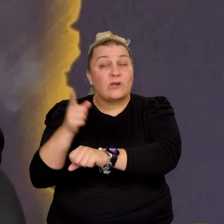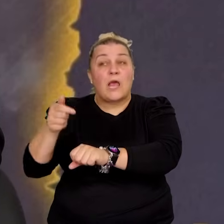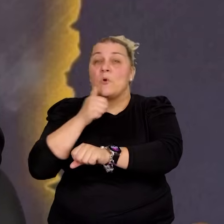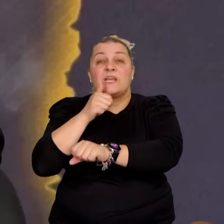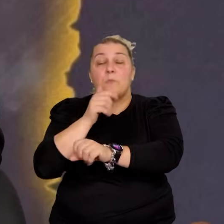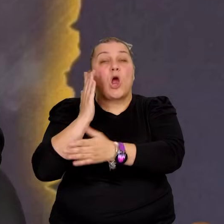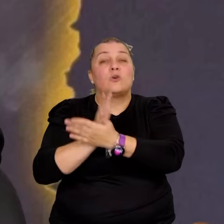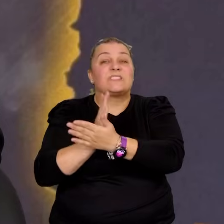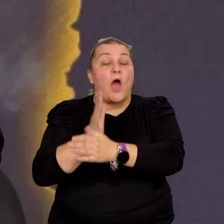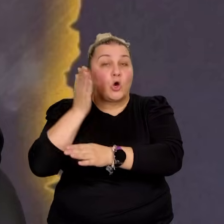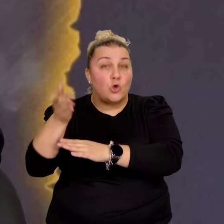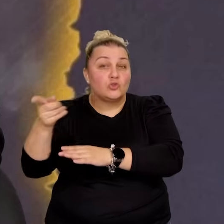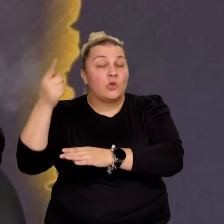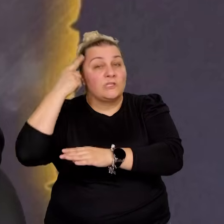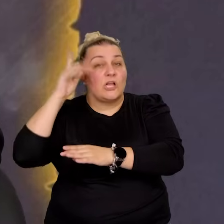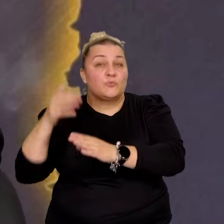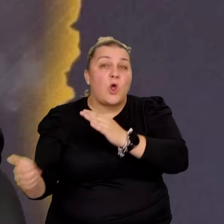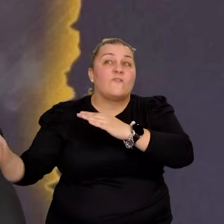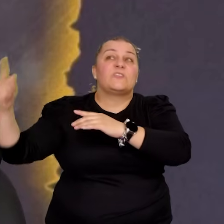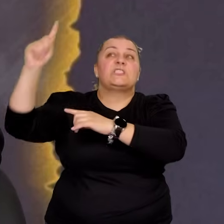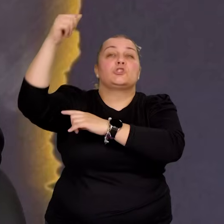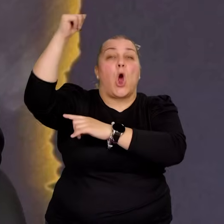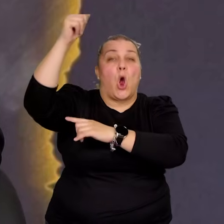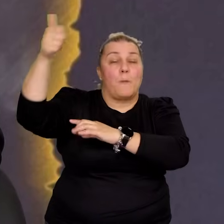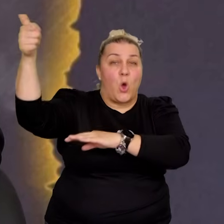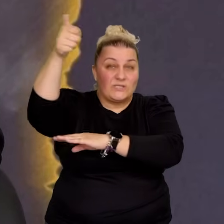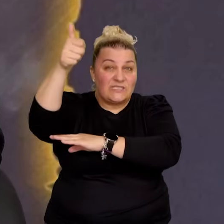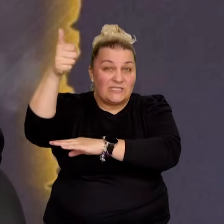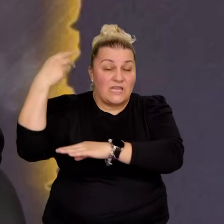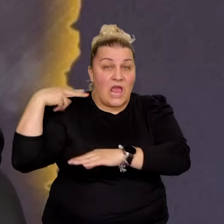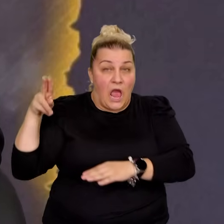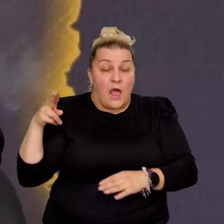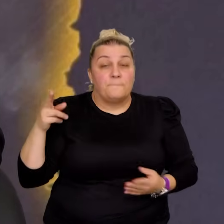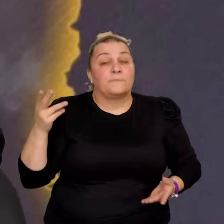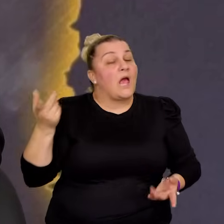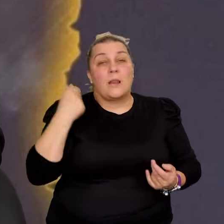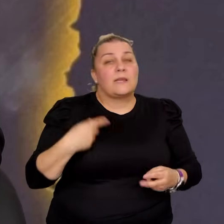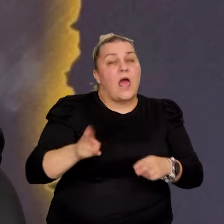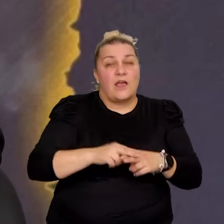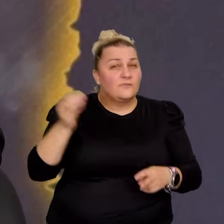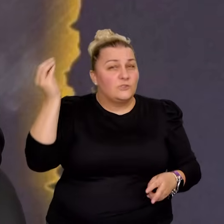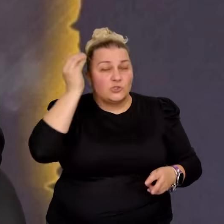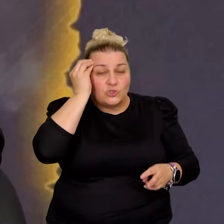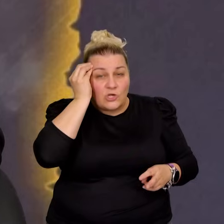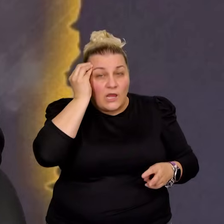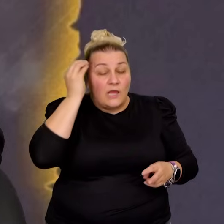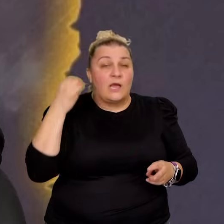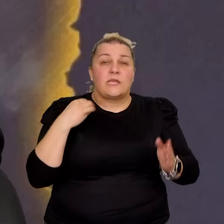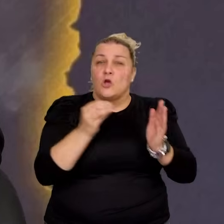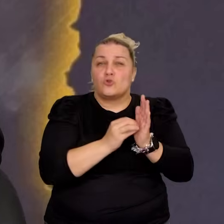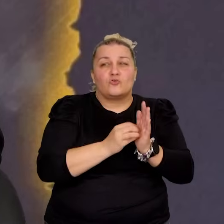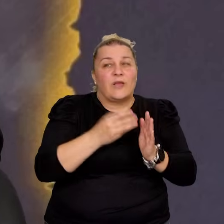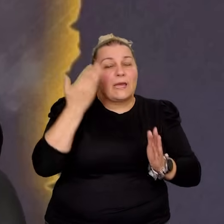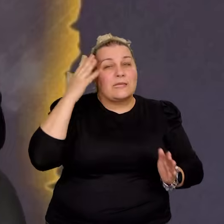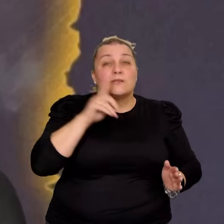dolaziti, znači da je bio visoko pozicioniran među njima. Međutim, šta mi se usjeklo, ne znam ni dan danas ko je ta žena,